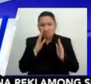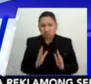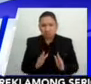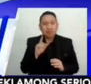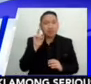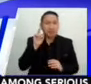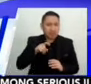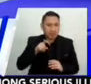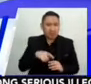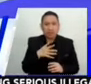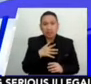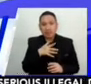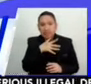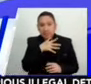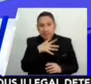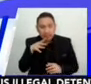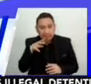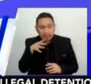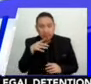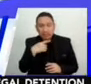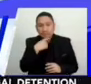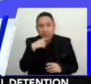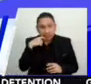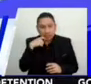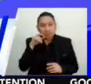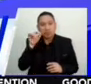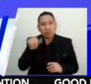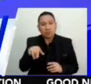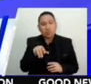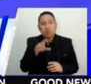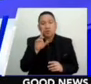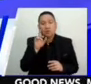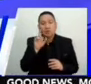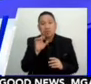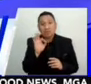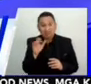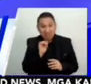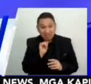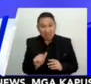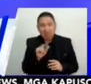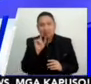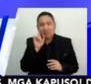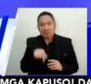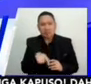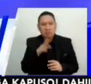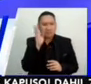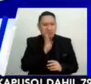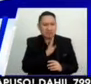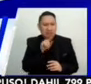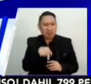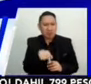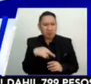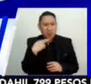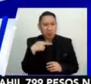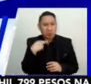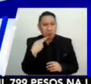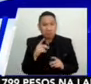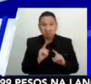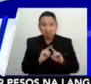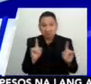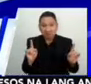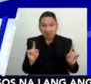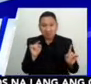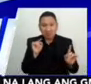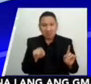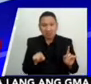maani nila kung hindi kapag nababad ay mabubulok ung palay bago pa nila makuha Yun nga lang ngayon sa isang bagyo lamang yung bagyong